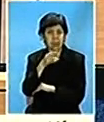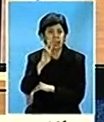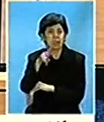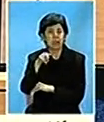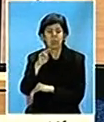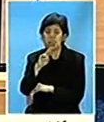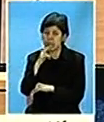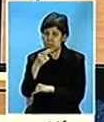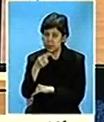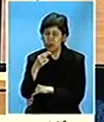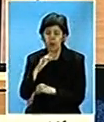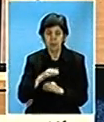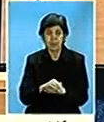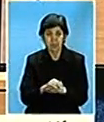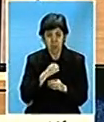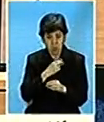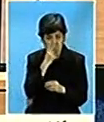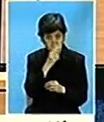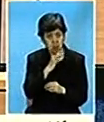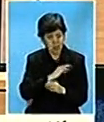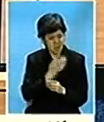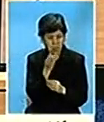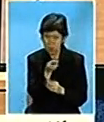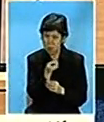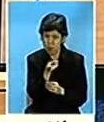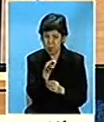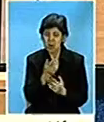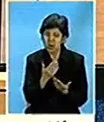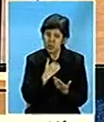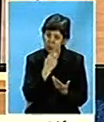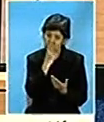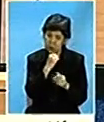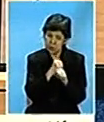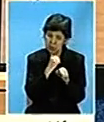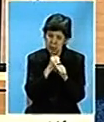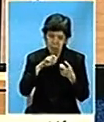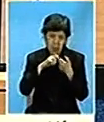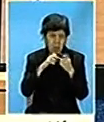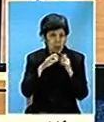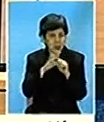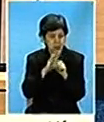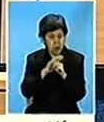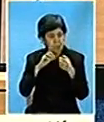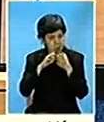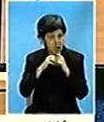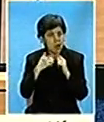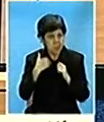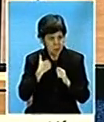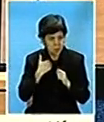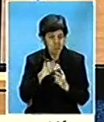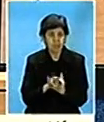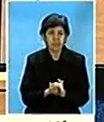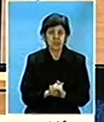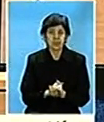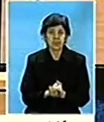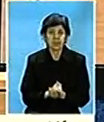57,682 ล้านบาทเท่านั้นซึ่งต้องถือว่าน้อยมากและไม่น่าจะครอบคลุมปัญหาที่เกิดเพิ่มขึ้นทุกวันในปัจ